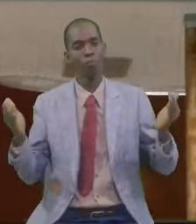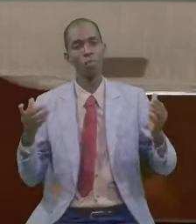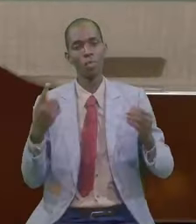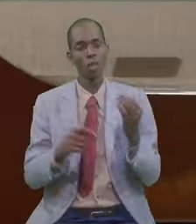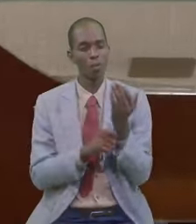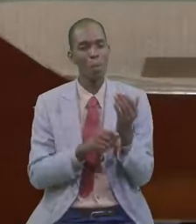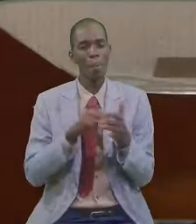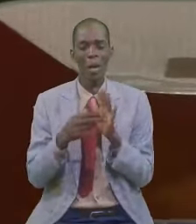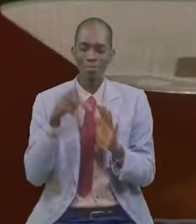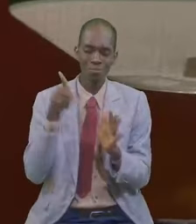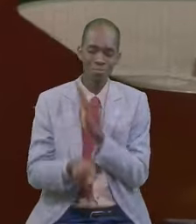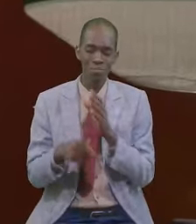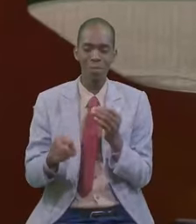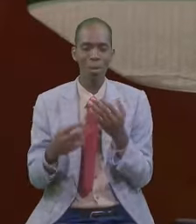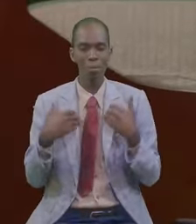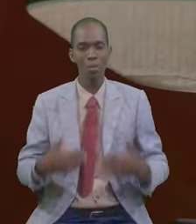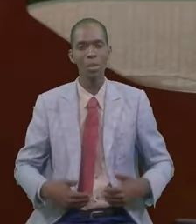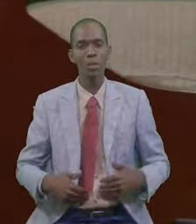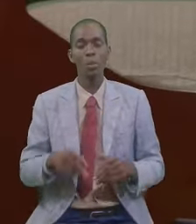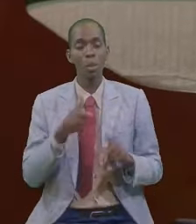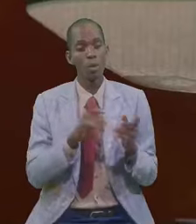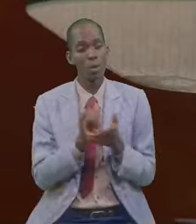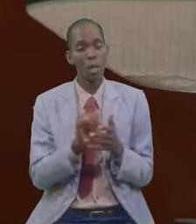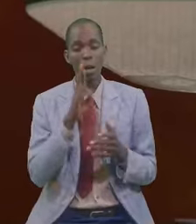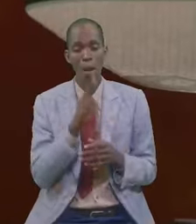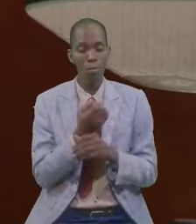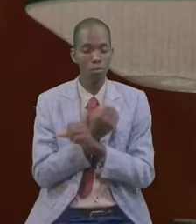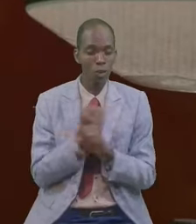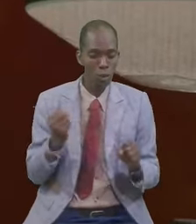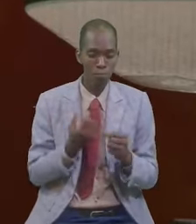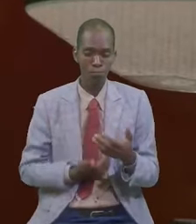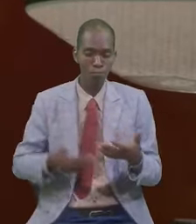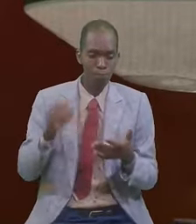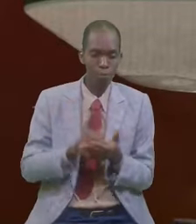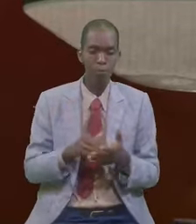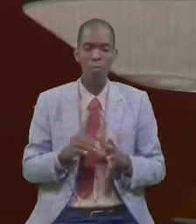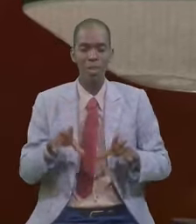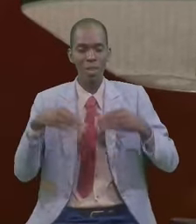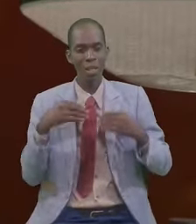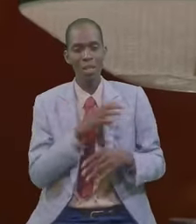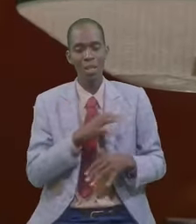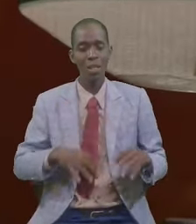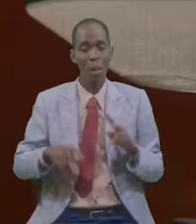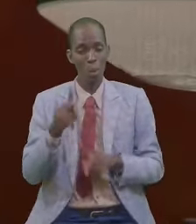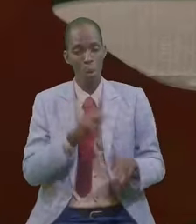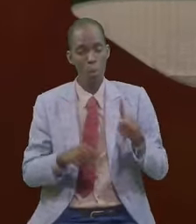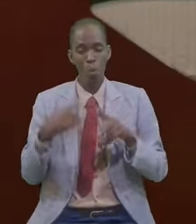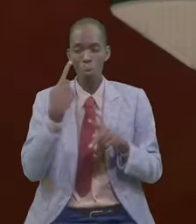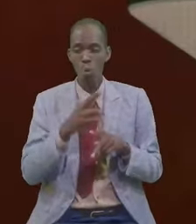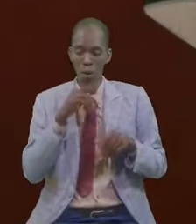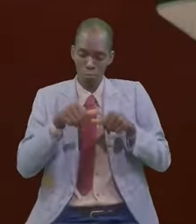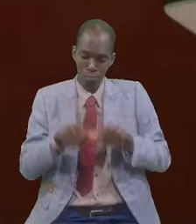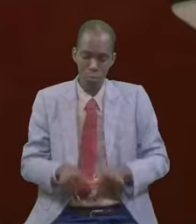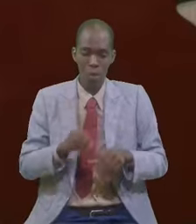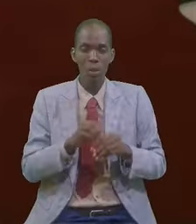qui appartiennent à Christ, véritablement, ceux qui sont nés de nouveau, qui sont sauvés, ceux qui demeurent en Christ, ceux qui sont à